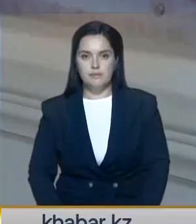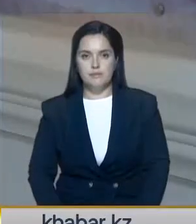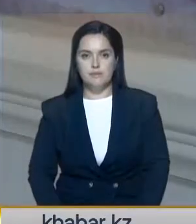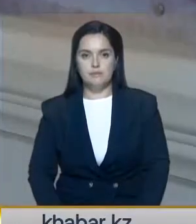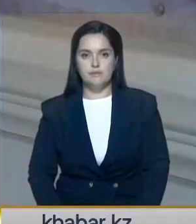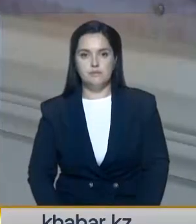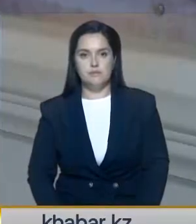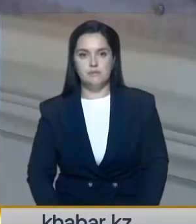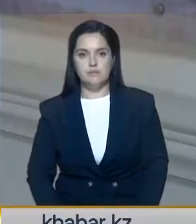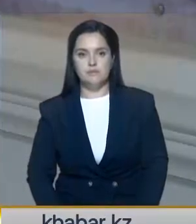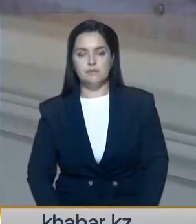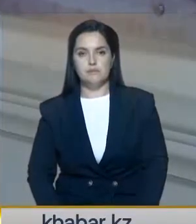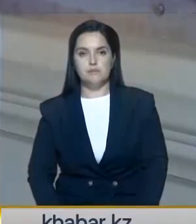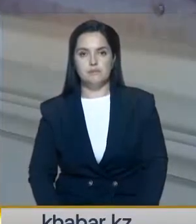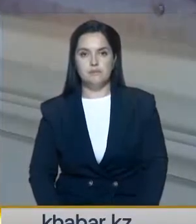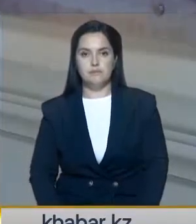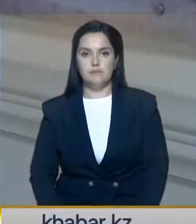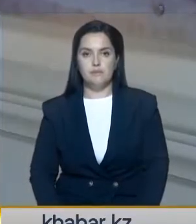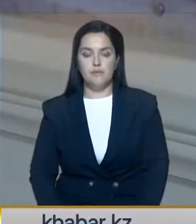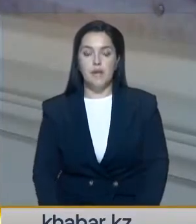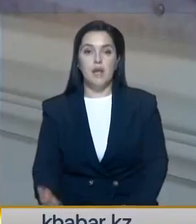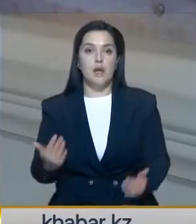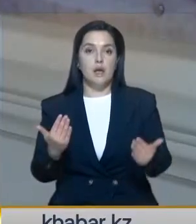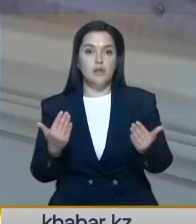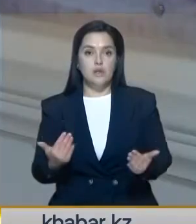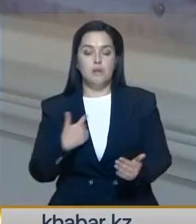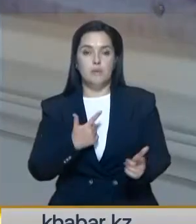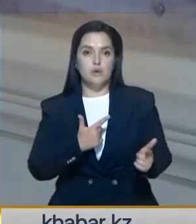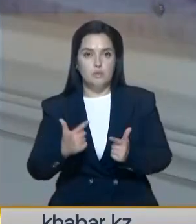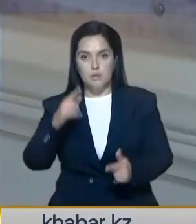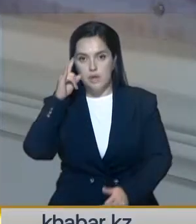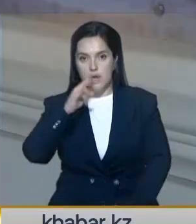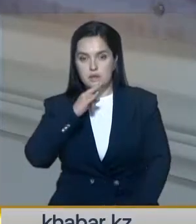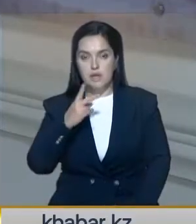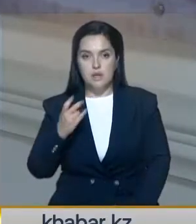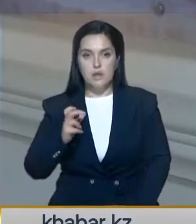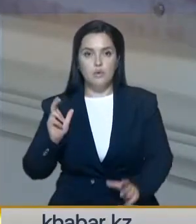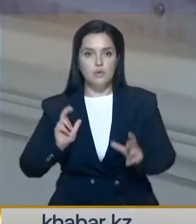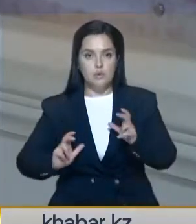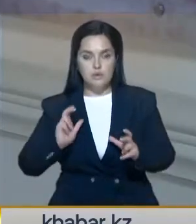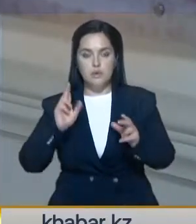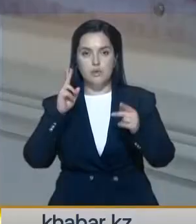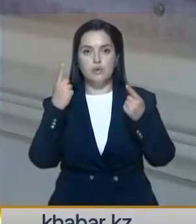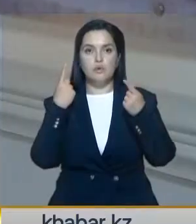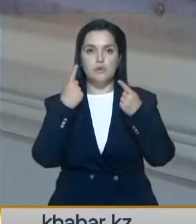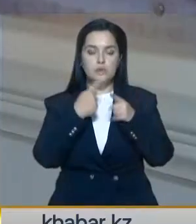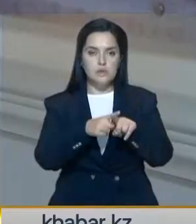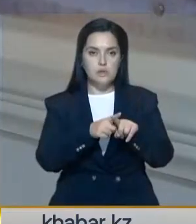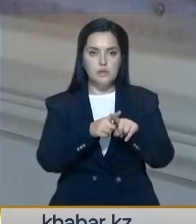время мы готовим, вот, в частности, в Казахстанском национальном университете готовят ядерных инженеров. То есть